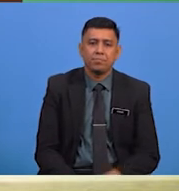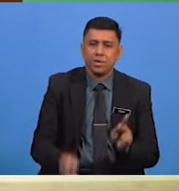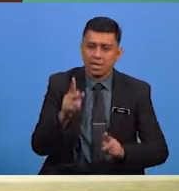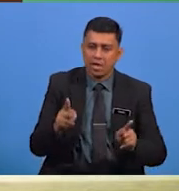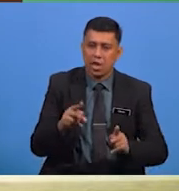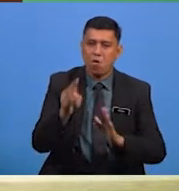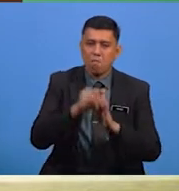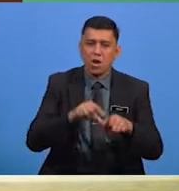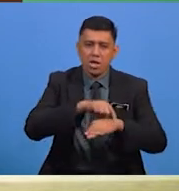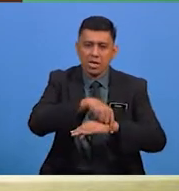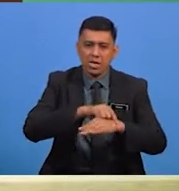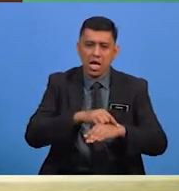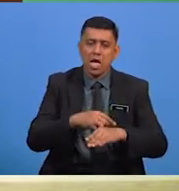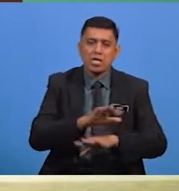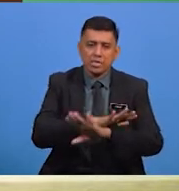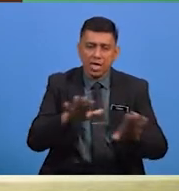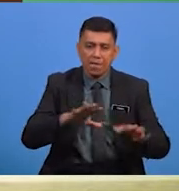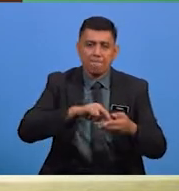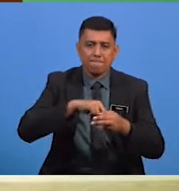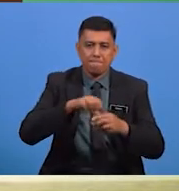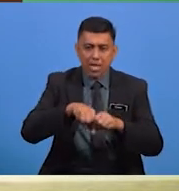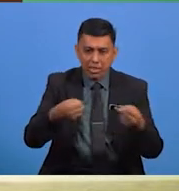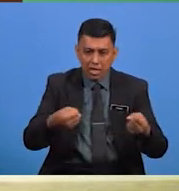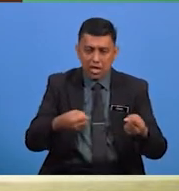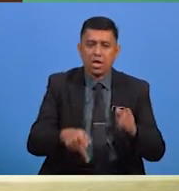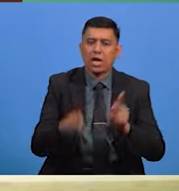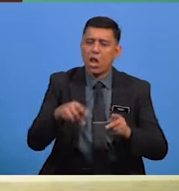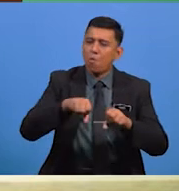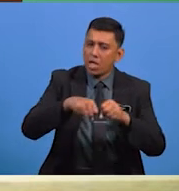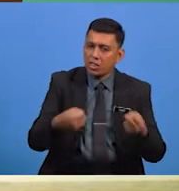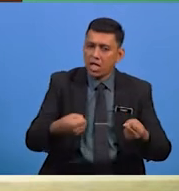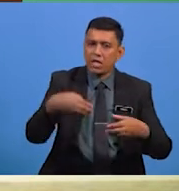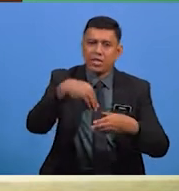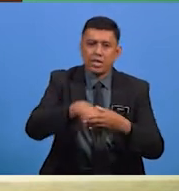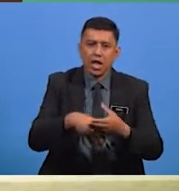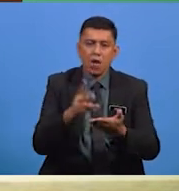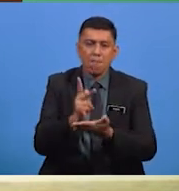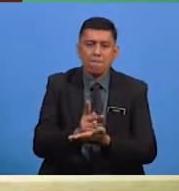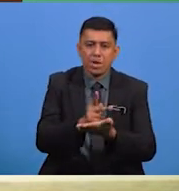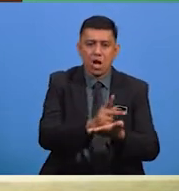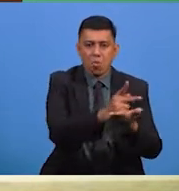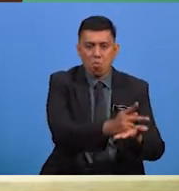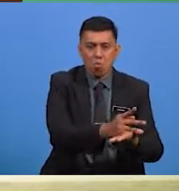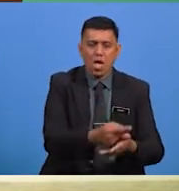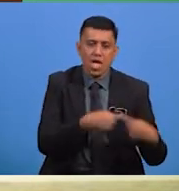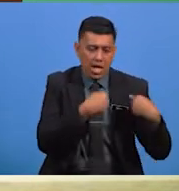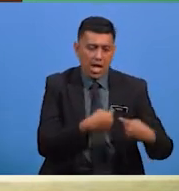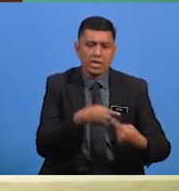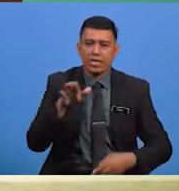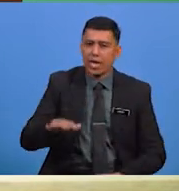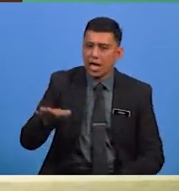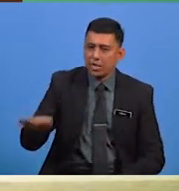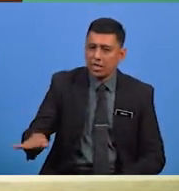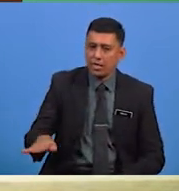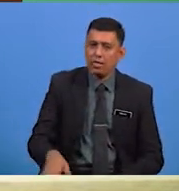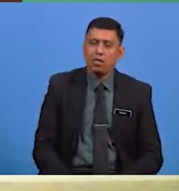Kalau bergelang, jangan patah. Kalau patah, dalam perahu. Hati